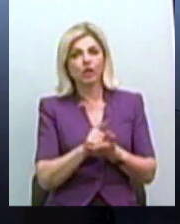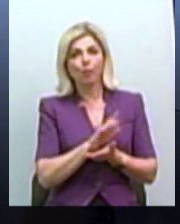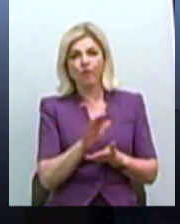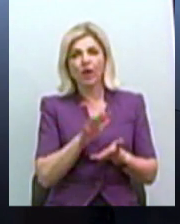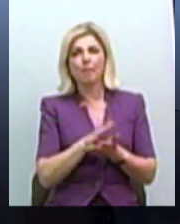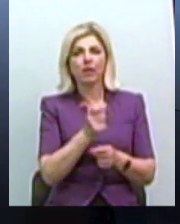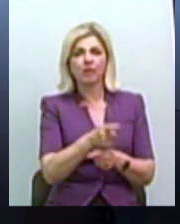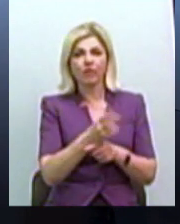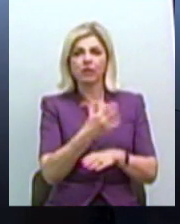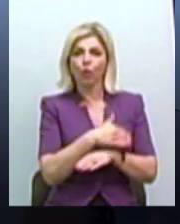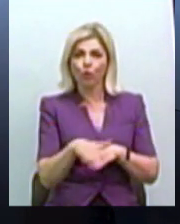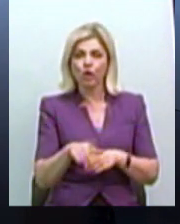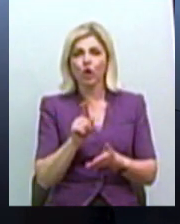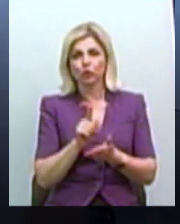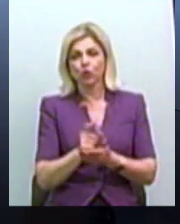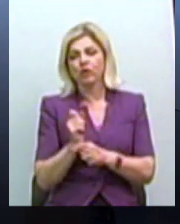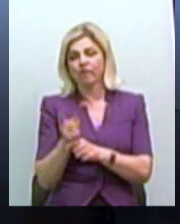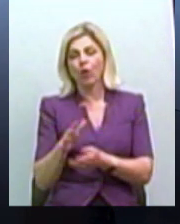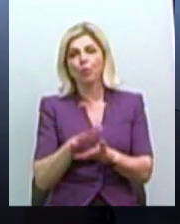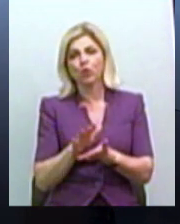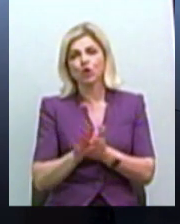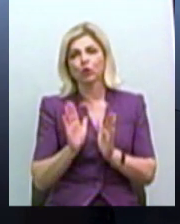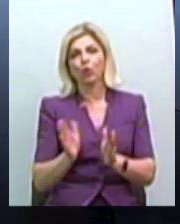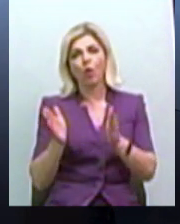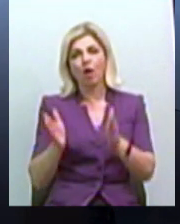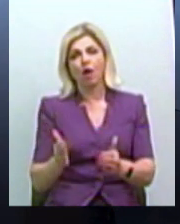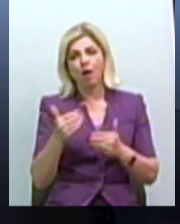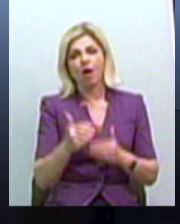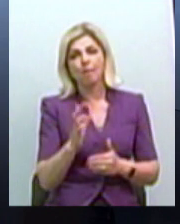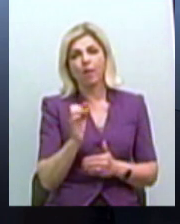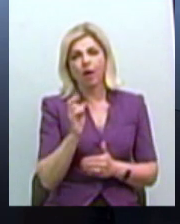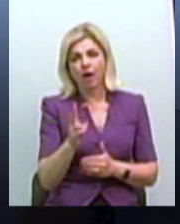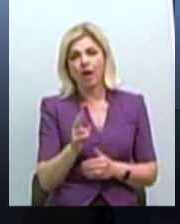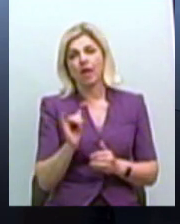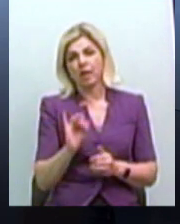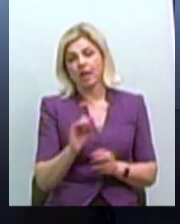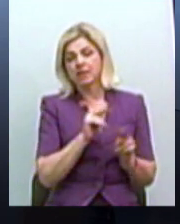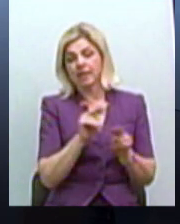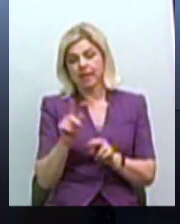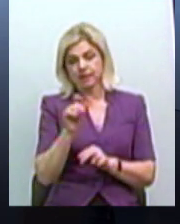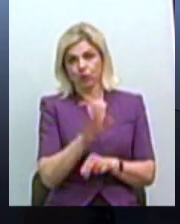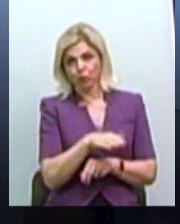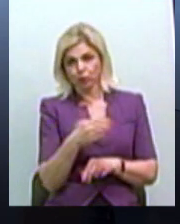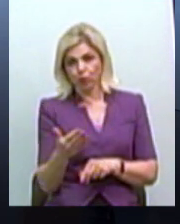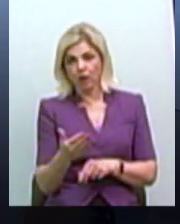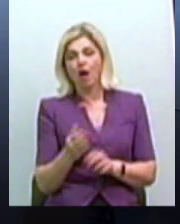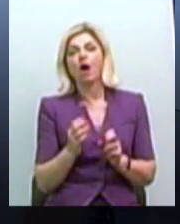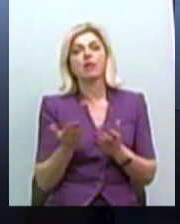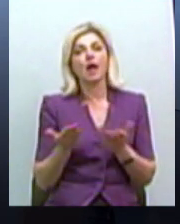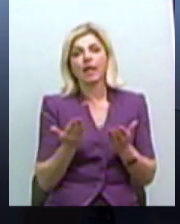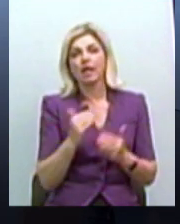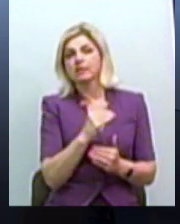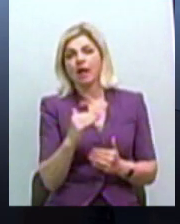вони повинні викидати сміття лише у баки, вони повинні один за одним якось стежити при цьому. Звісно. На якій ми стадії?